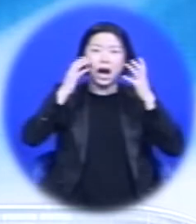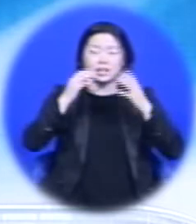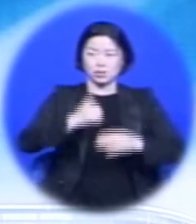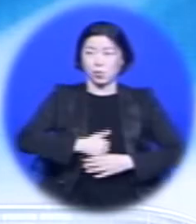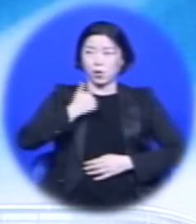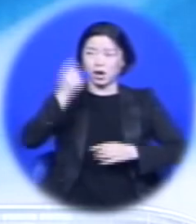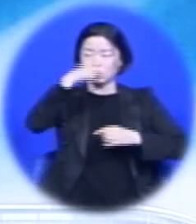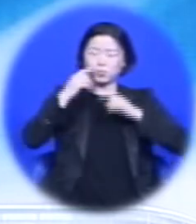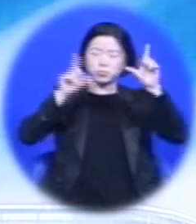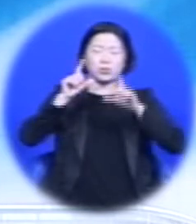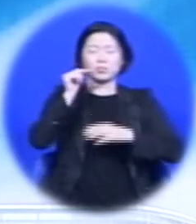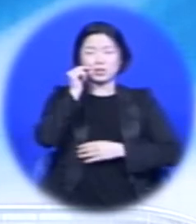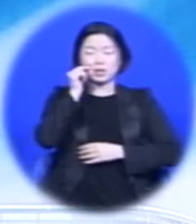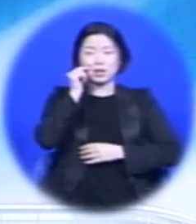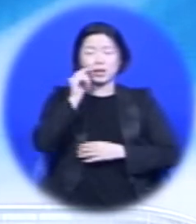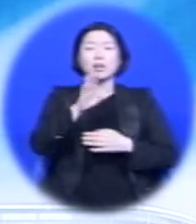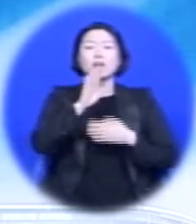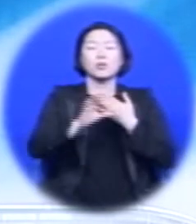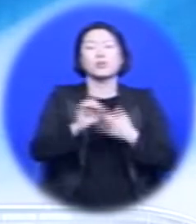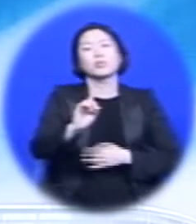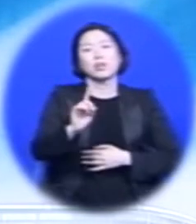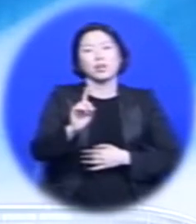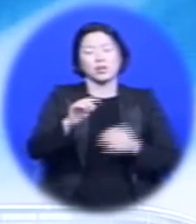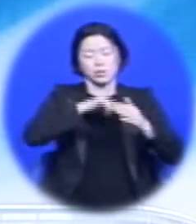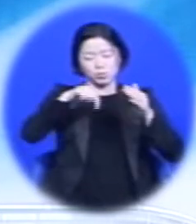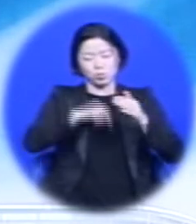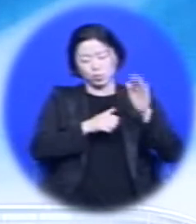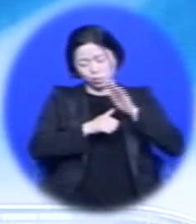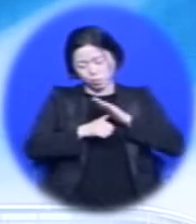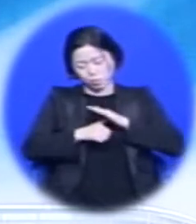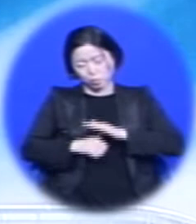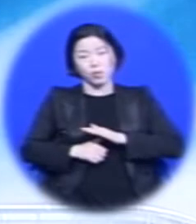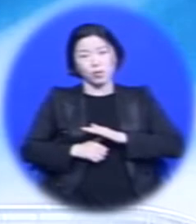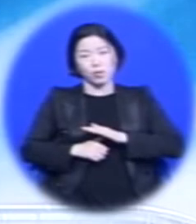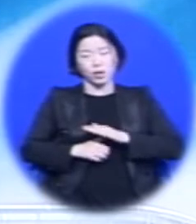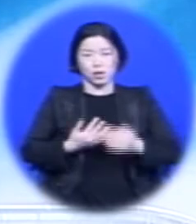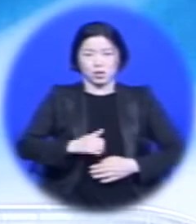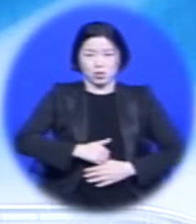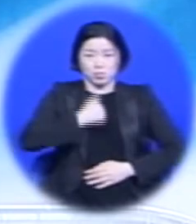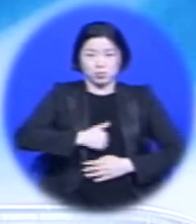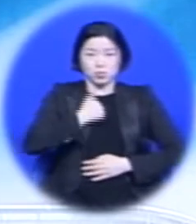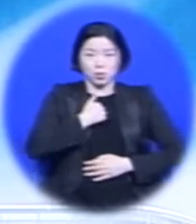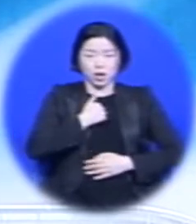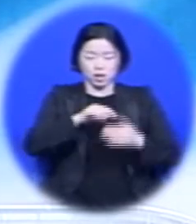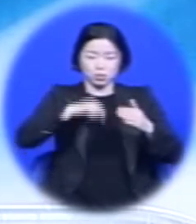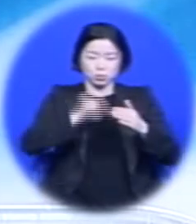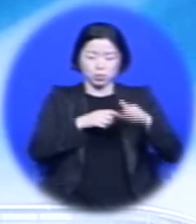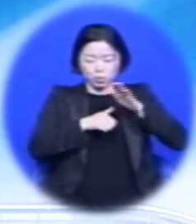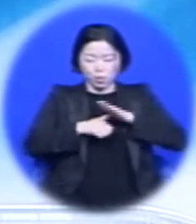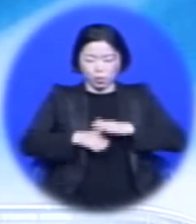짓습니다. 그러면 어떻게 됩니까? 다 내면화됩니다. 분노가 내면화되는 것이 무서운